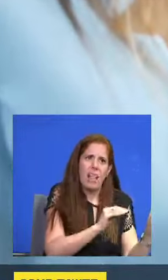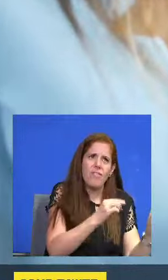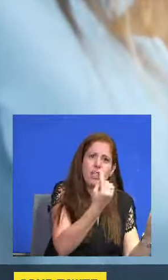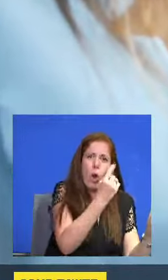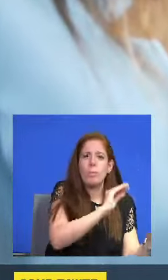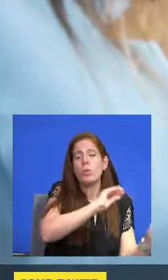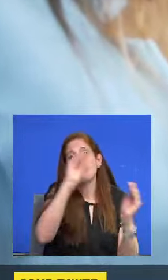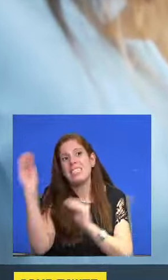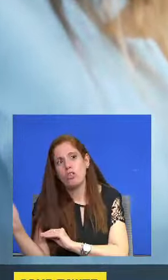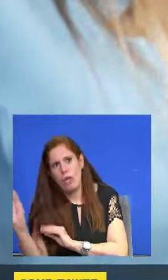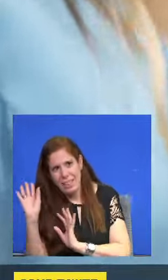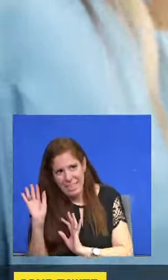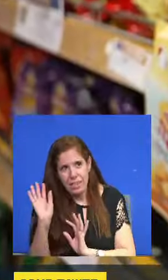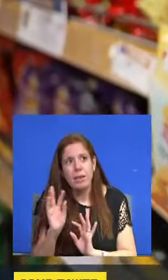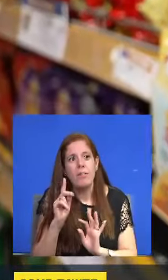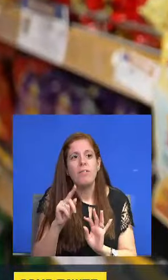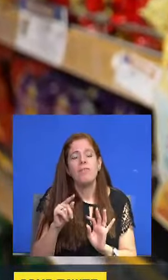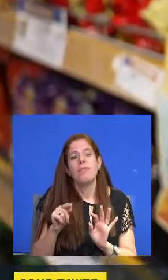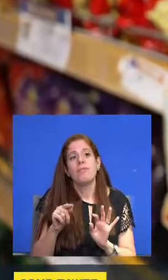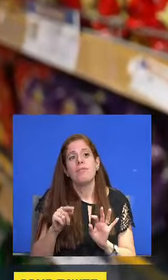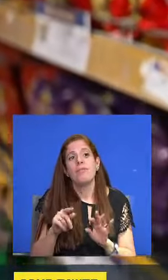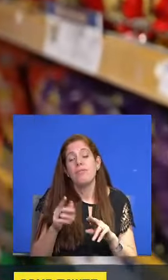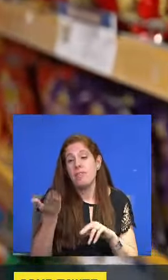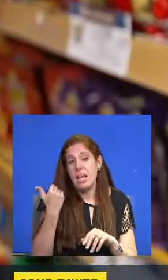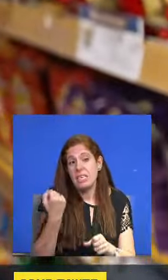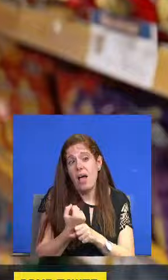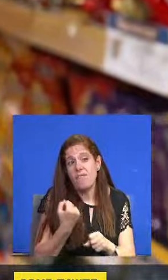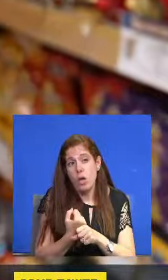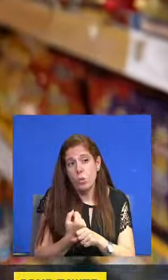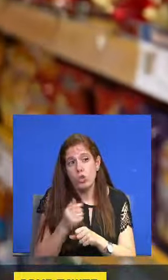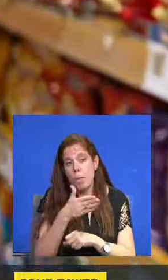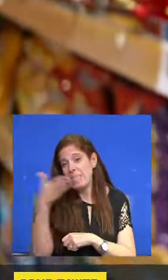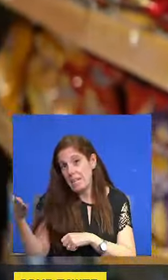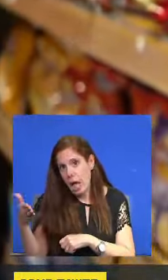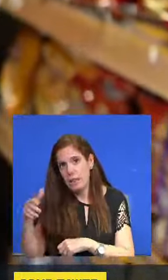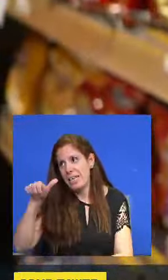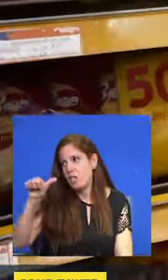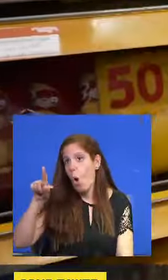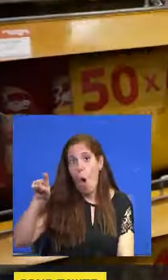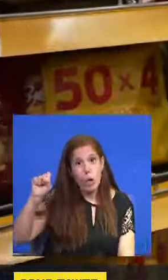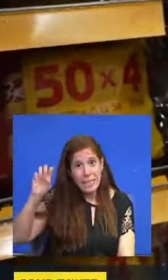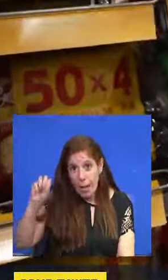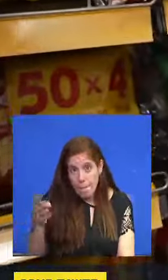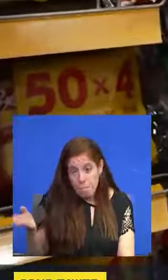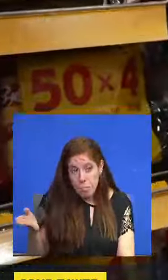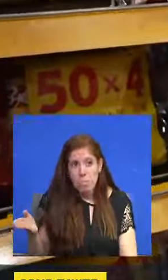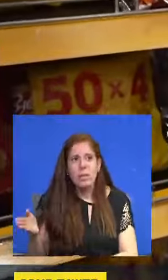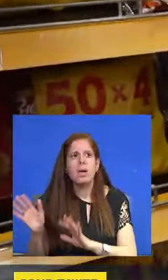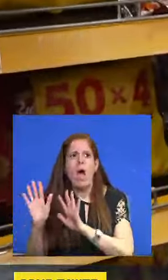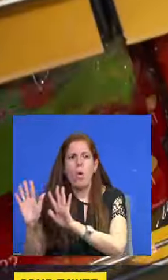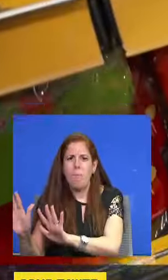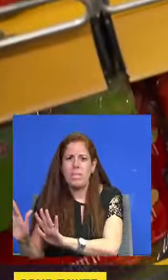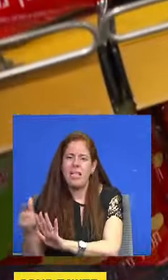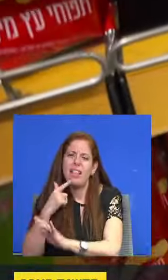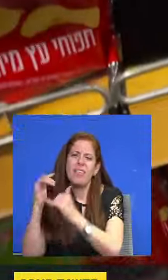השני במשפחת החטיפים המלוכים. לפני זה עבדנו שבצד אחד נניח היה אוסם, הכל בצד אחד לפי